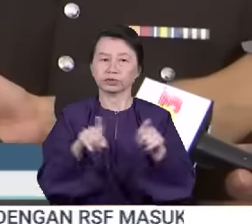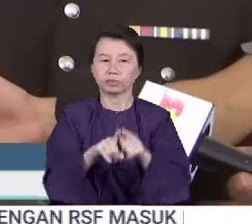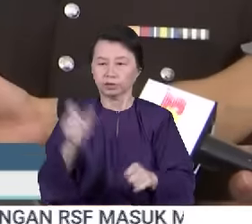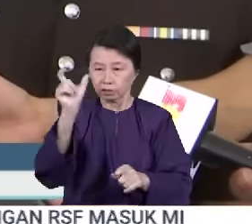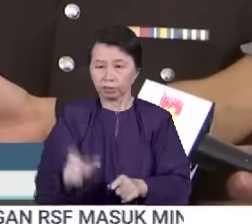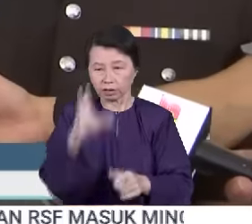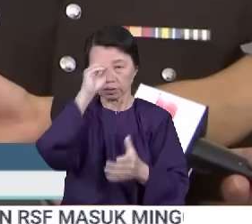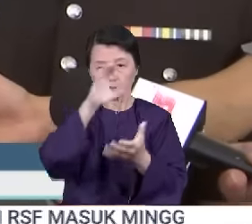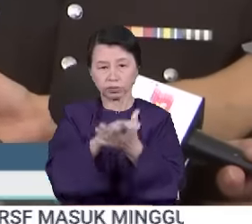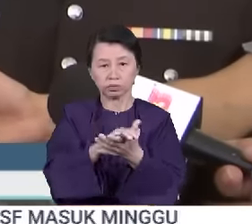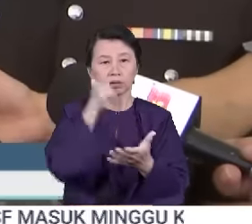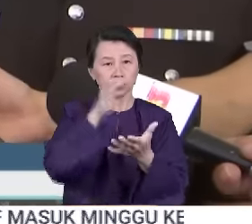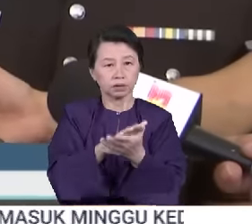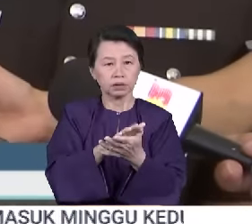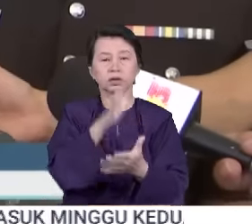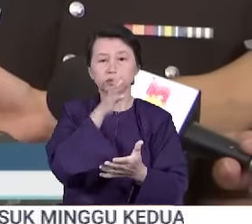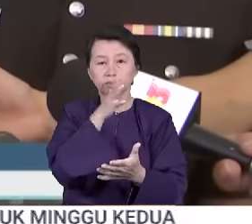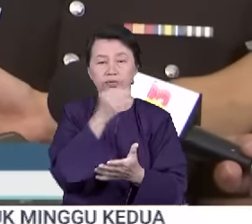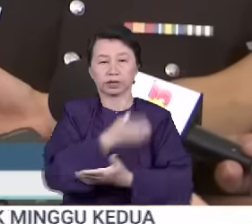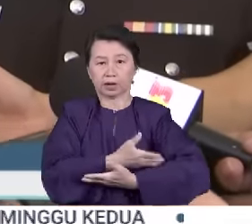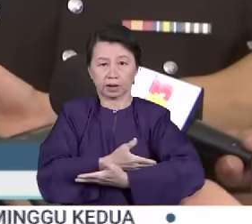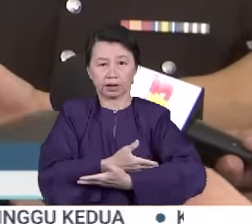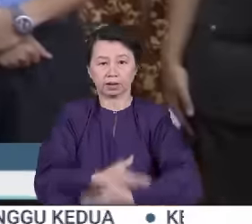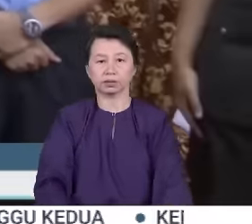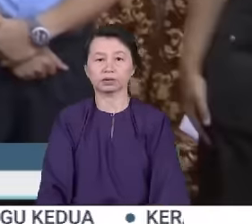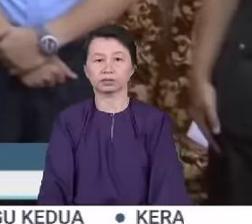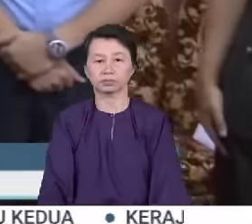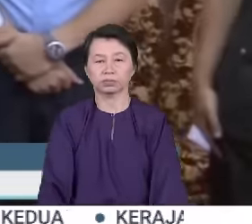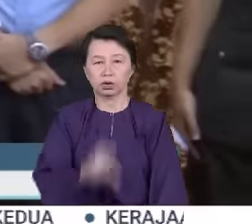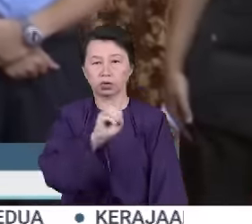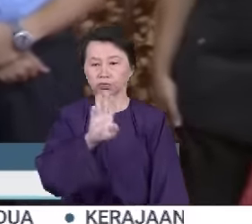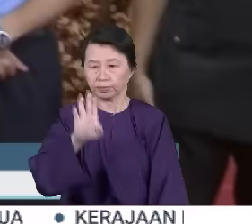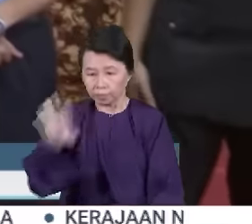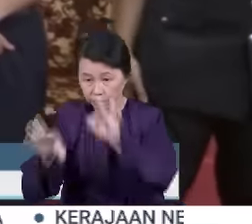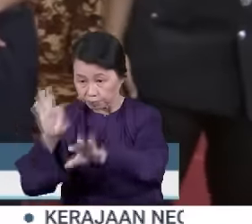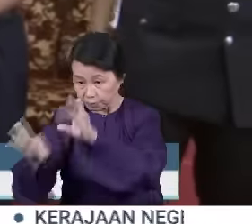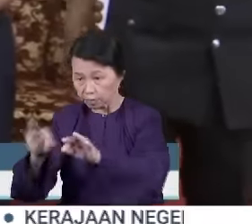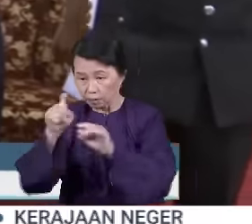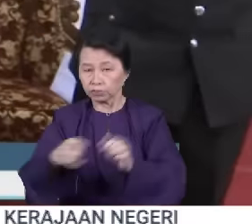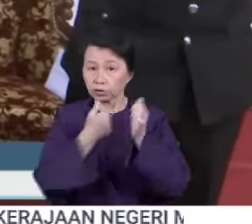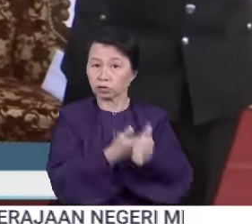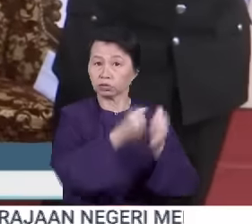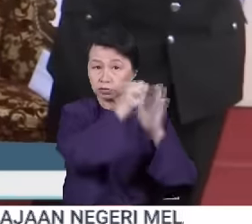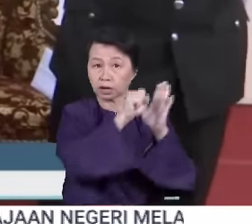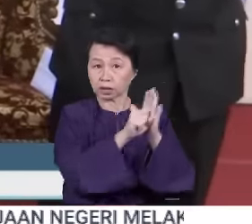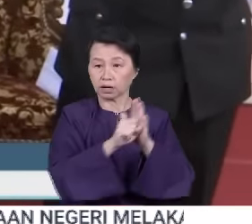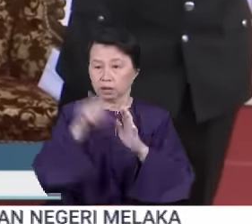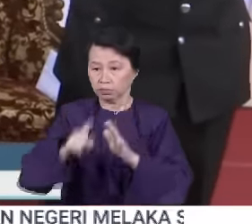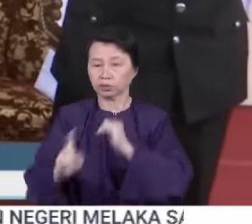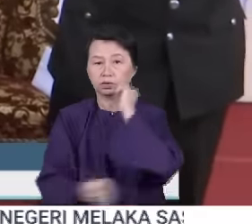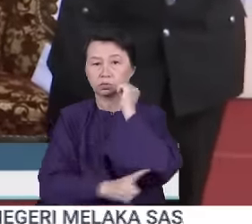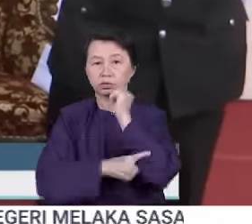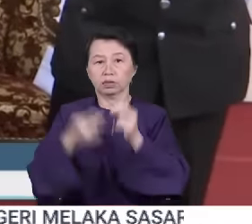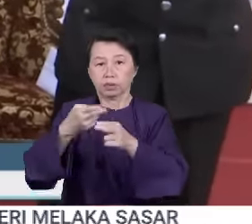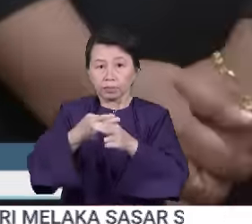seorang suami, isteri, ibu dan juga anaklah. OBB terpilih harus menepati kriteria antaranya menjalani hukuman